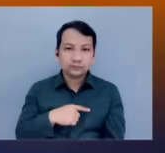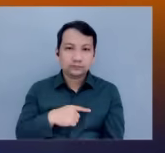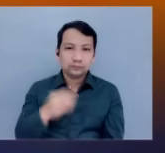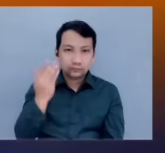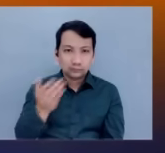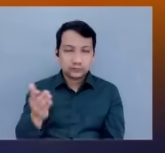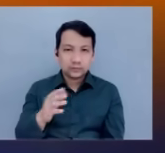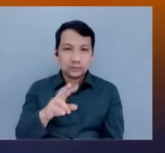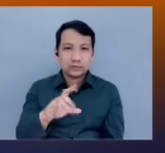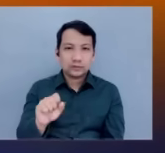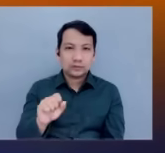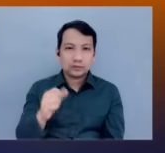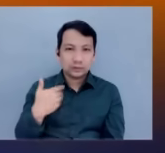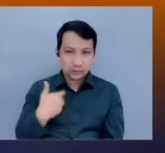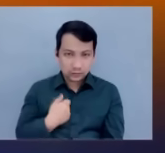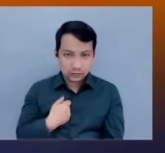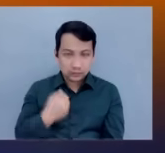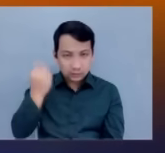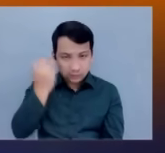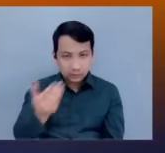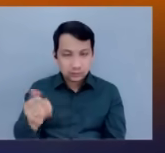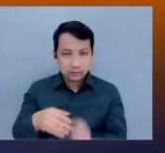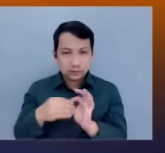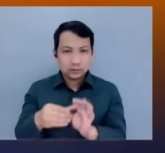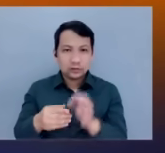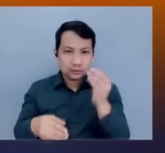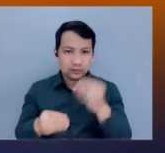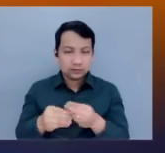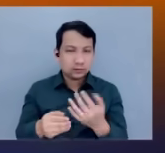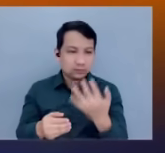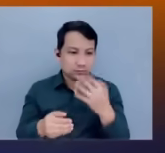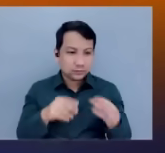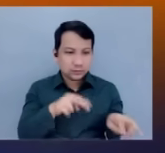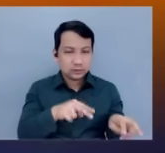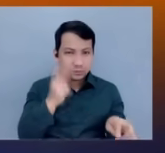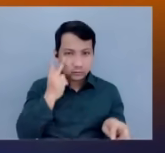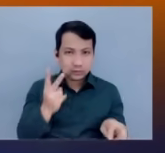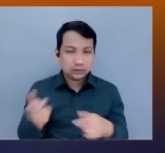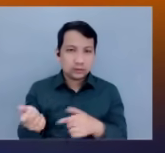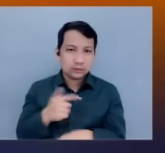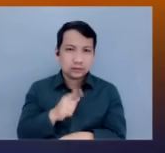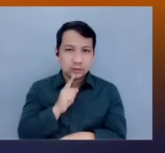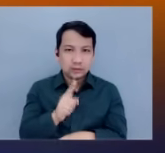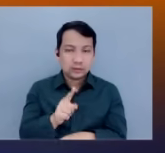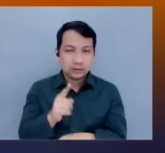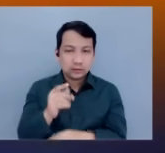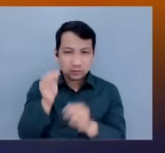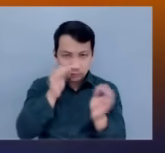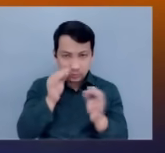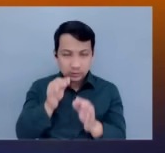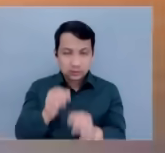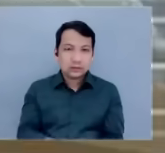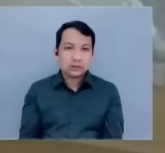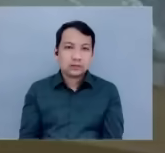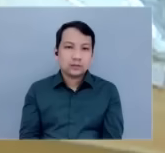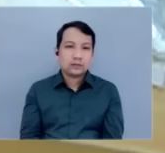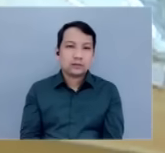Canada. Nang dumaan sa x-ray machine at ipaamoy sa canine dog ay nagpositibo na droga ang laman ng parcel kaya binuksan na